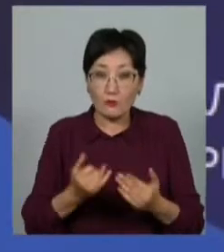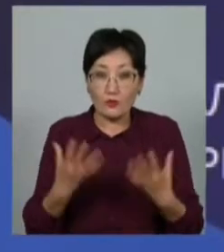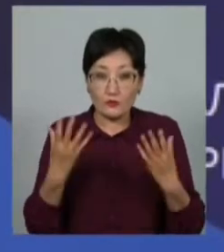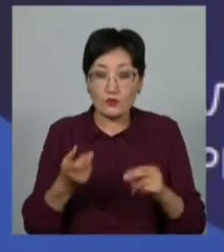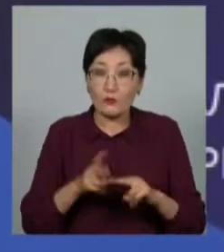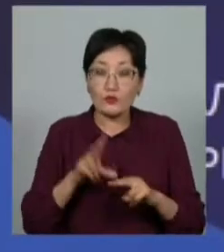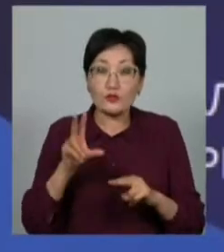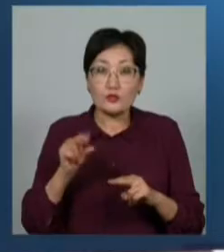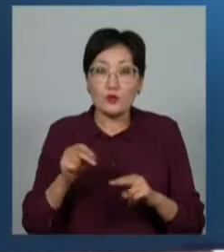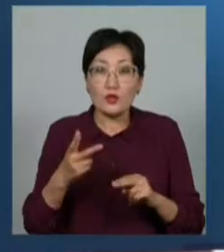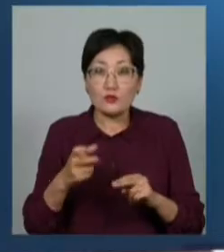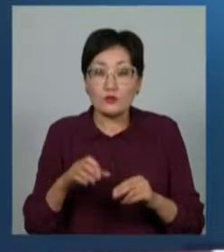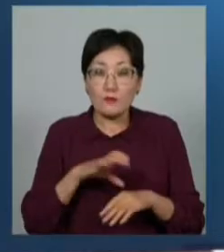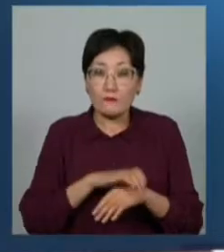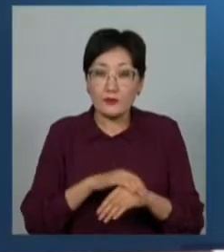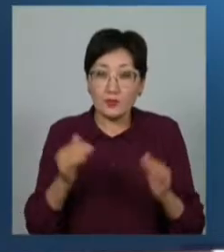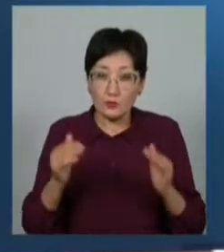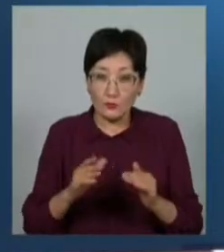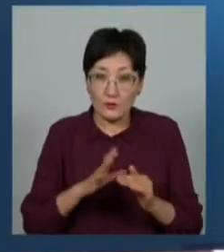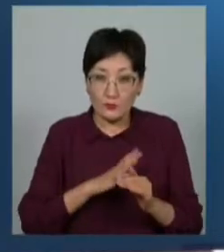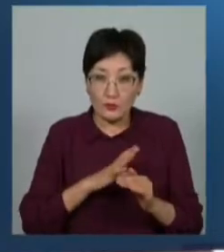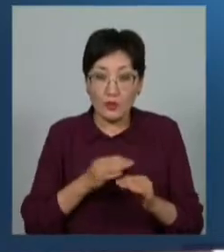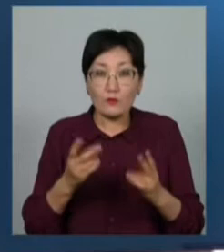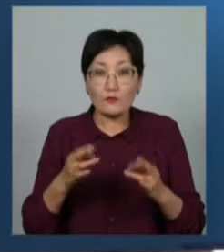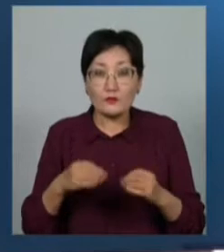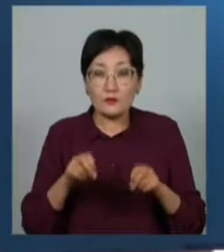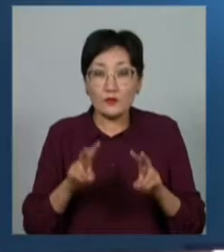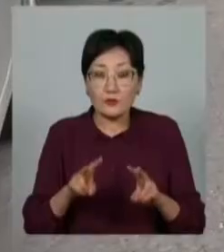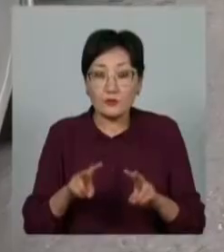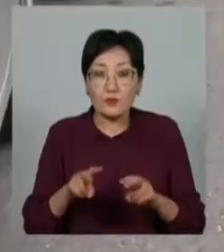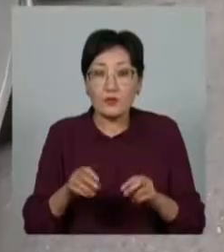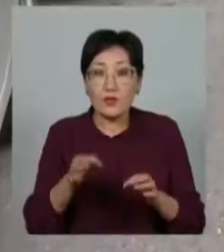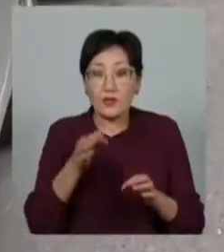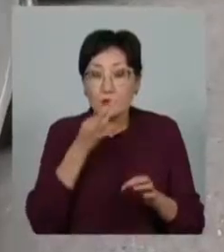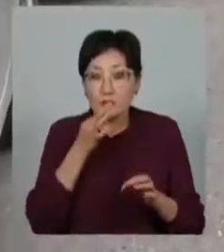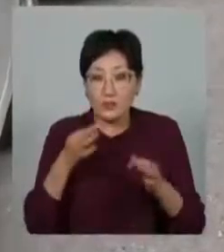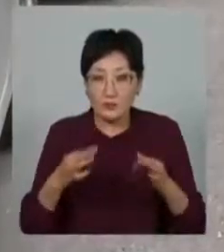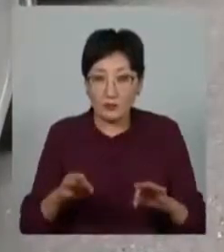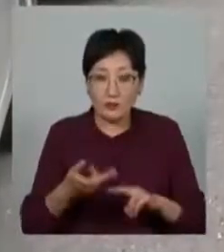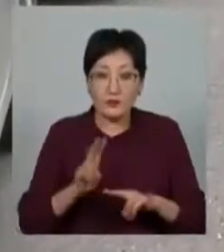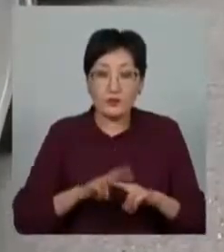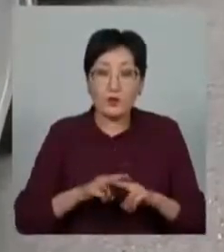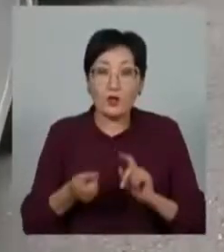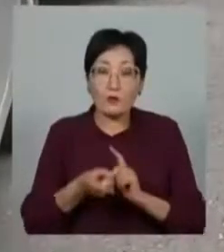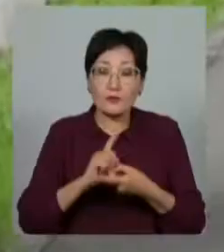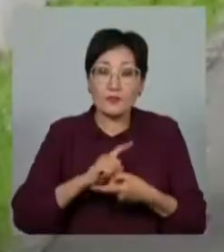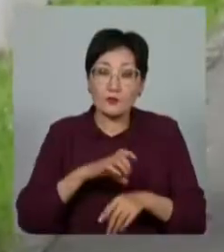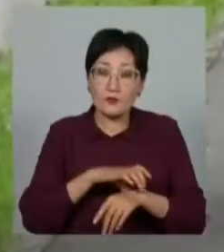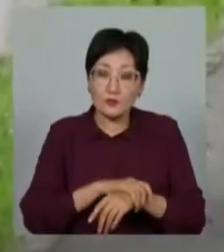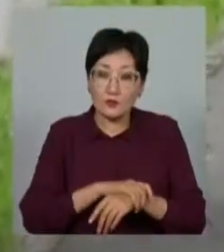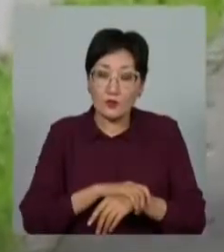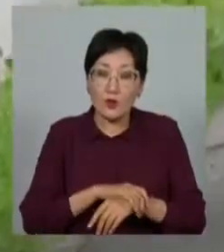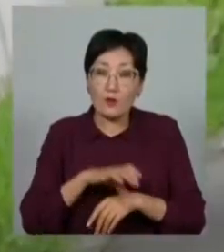бұл көрсеткіш 300 жағдайға дейін төмендеген. Алайда мамандар болсаң суға ерте екенін ескертеді. Себебі мутацияға ұшыраған